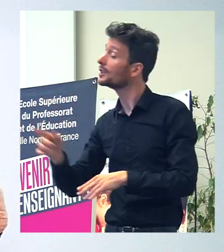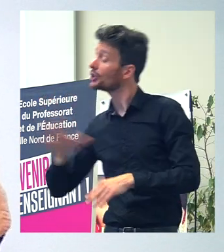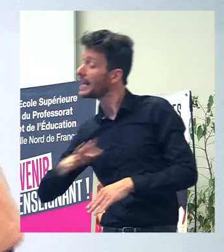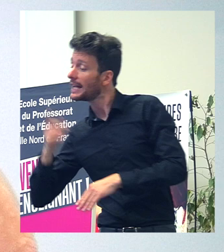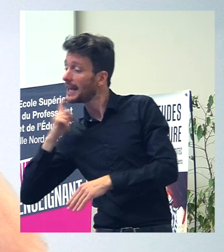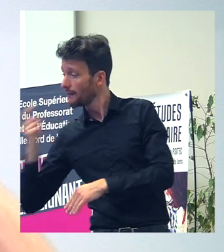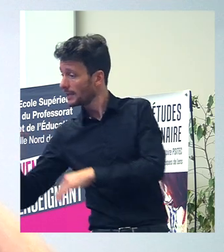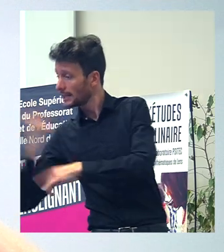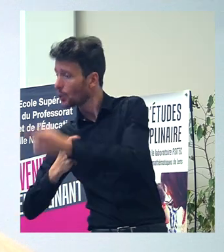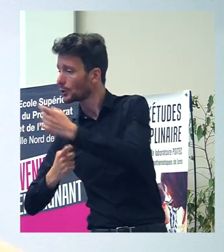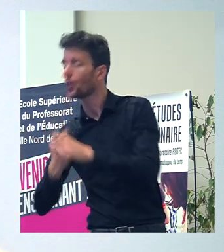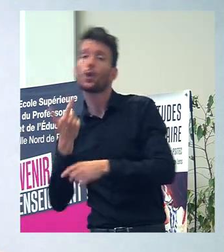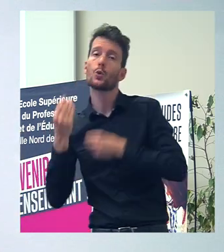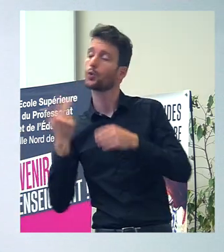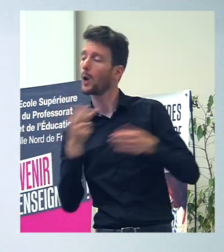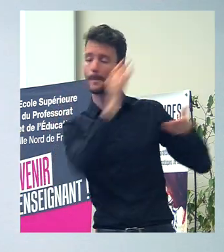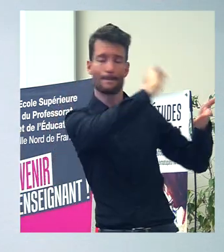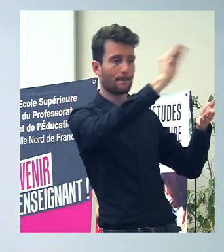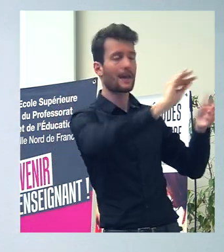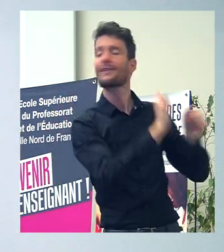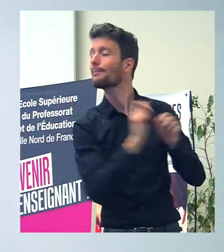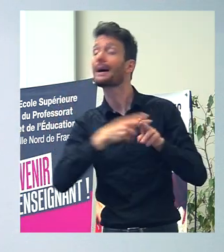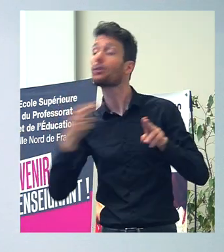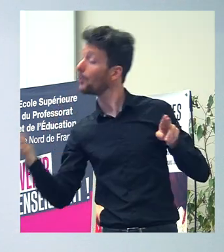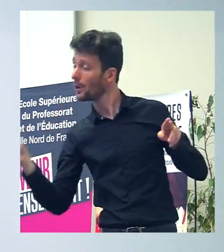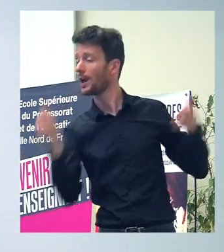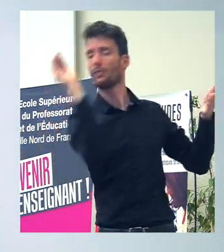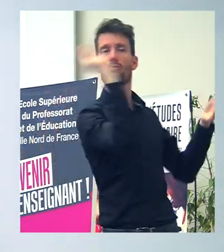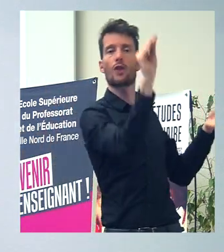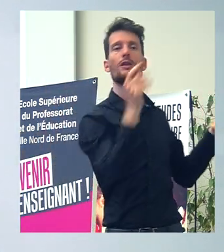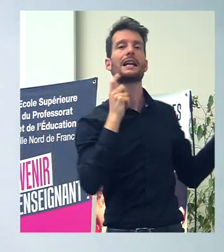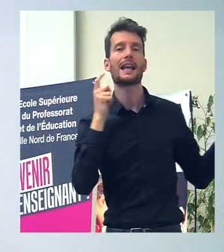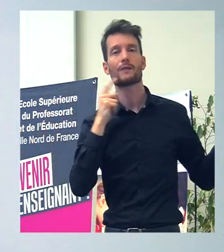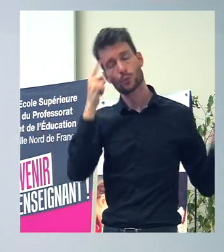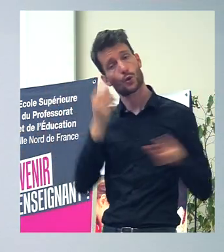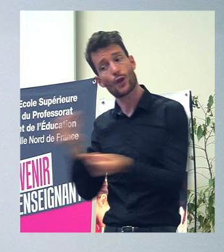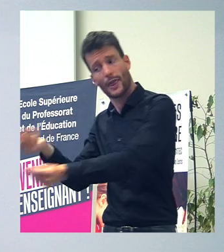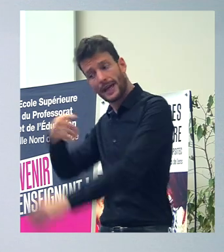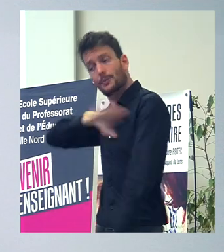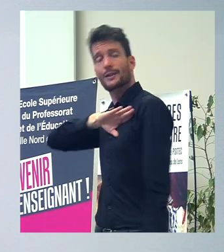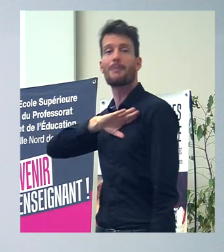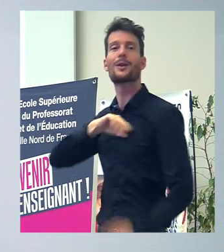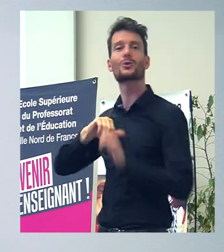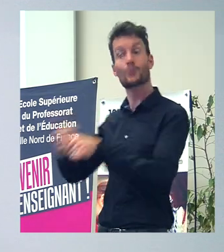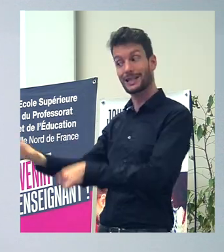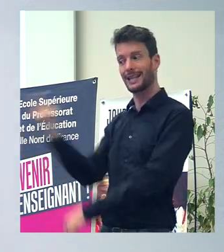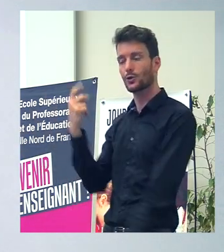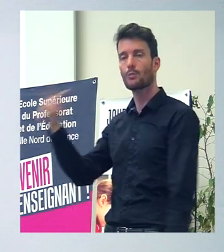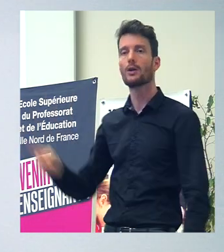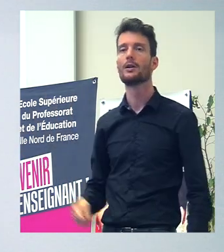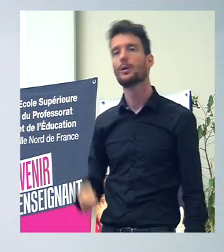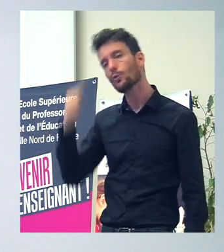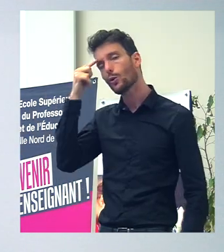tableau. Vous mettez le prénom de l'élève qui l'a posé pour le responsabiliser dans sa question. Éviter